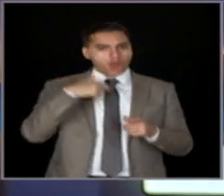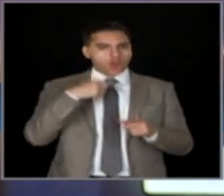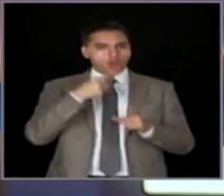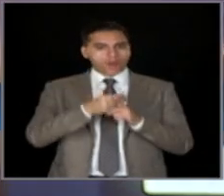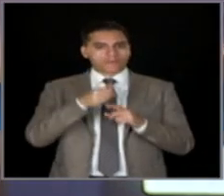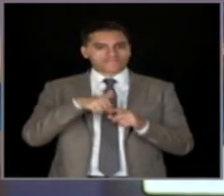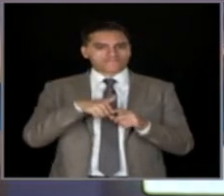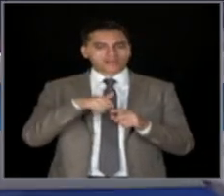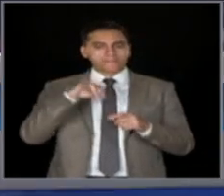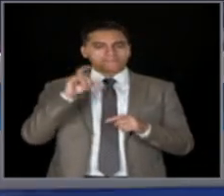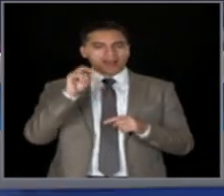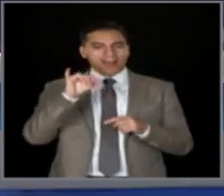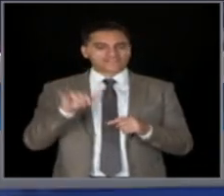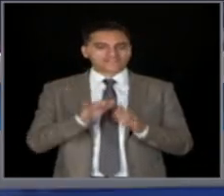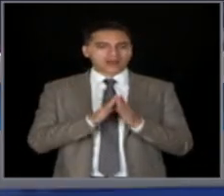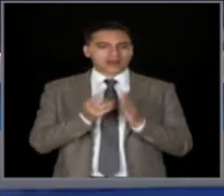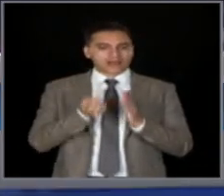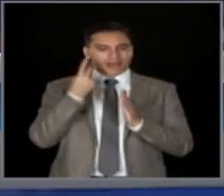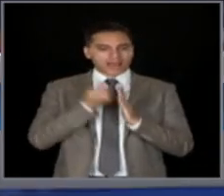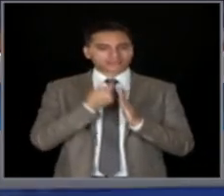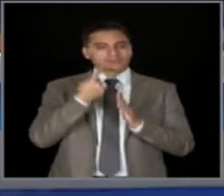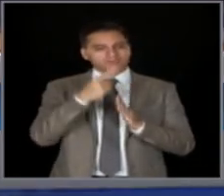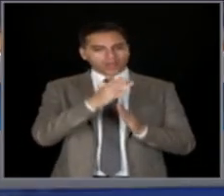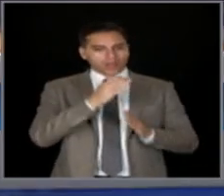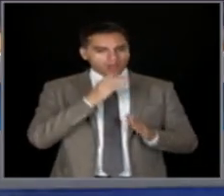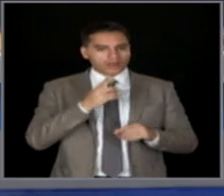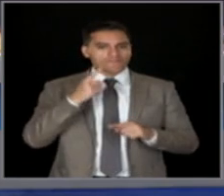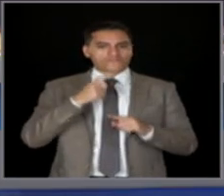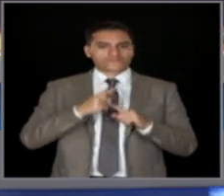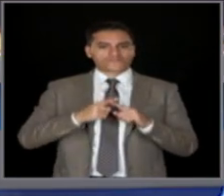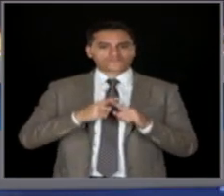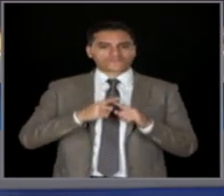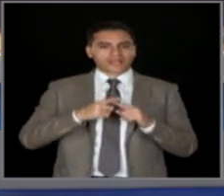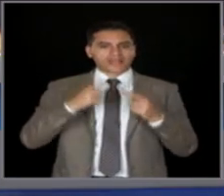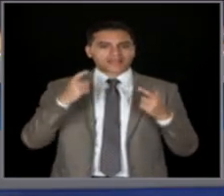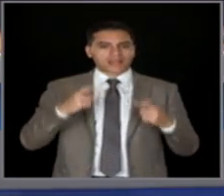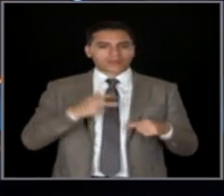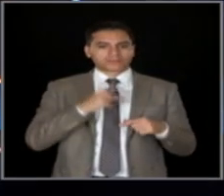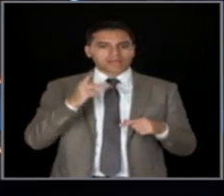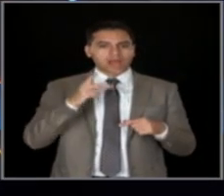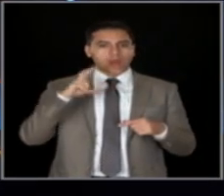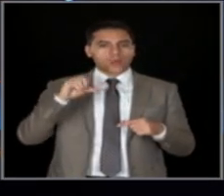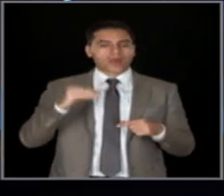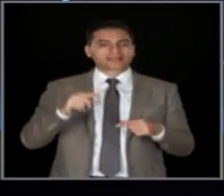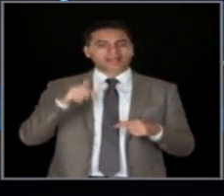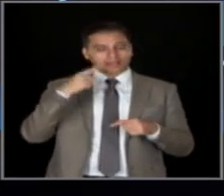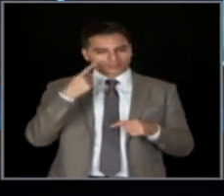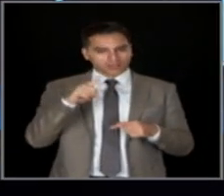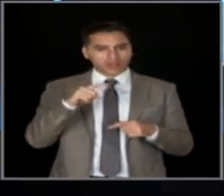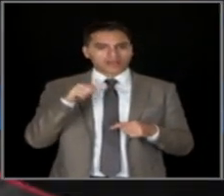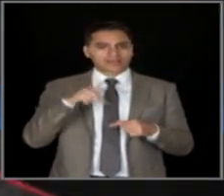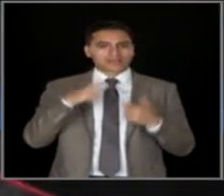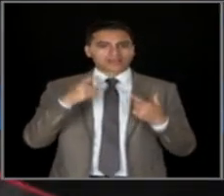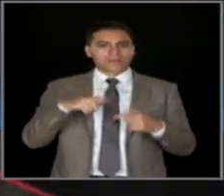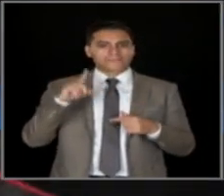رواية الكاتب مصري. صح. ما هي الوحدة التي يرمز لها بالحرف كي في النظام الدولي للوحدات؟ صح. ما هو نظام الحكم في دولة